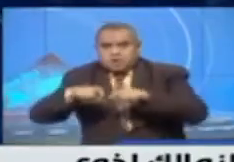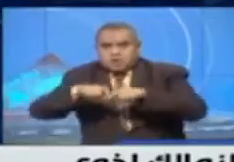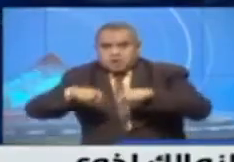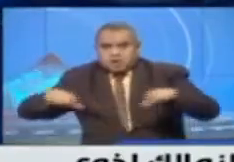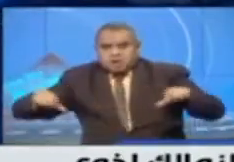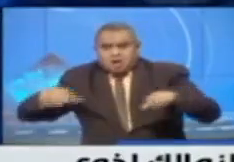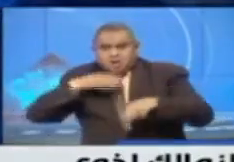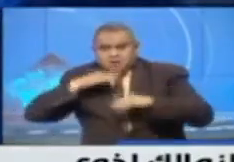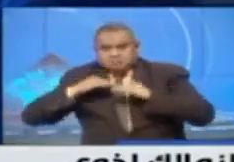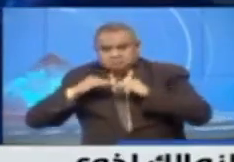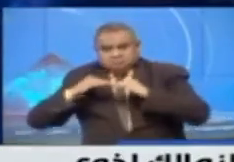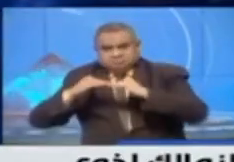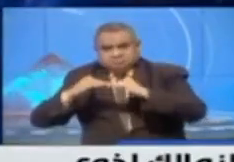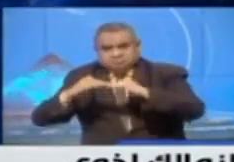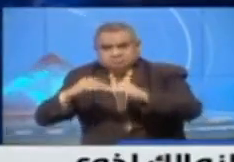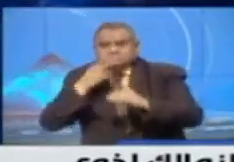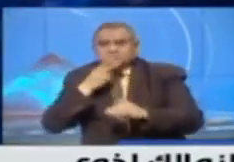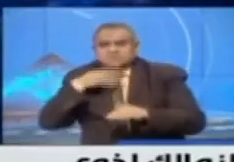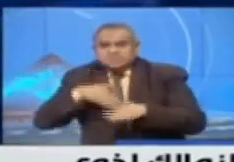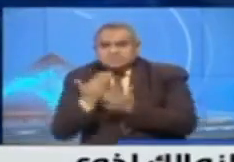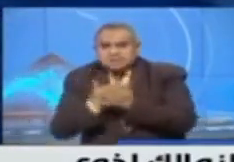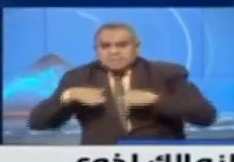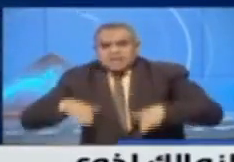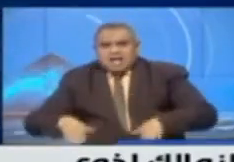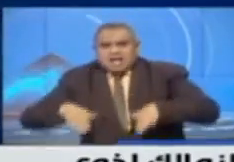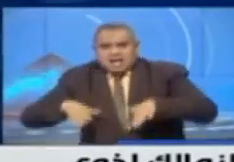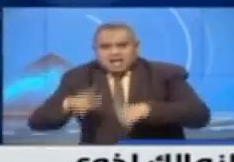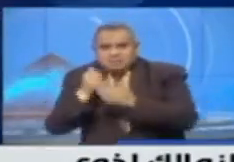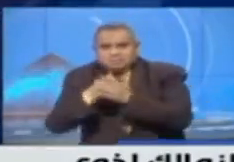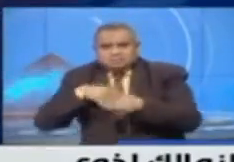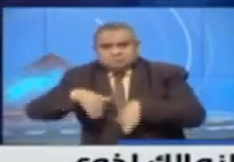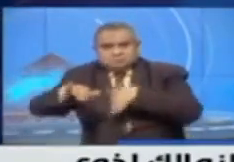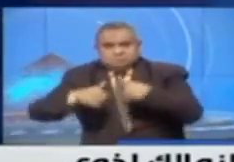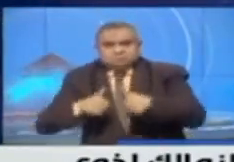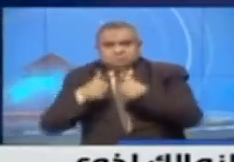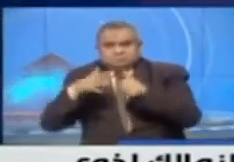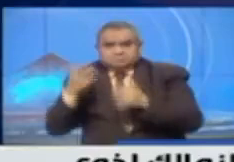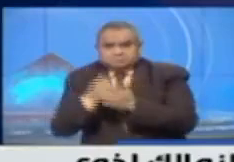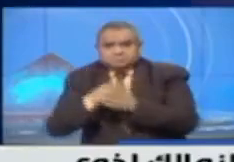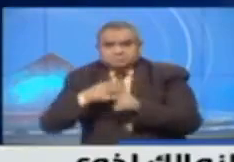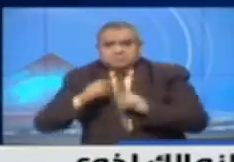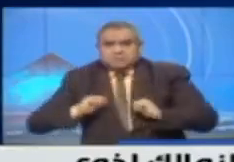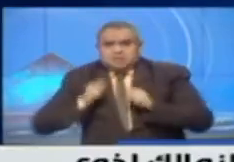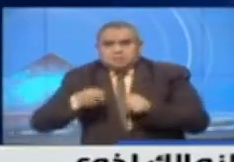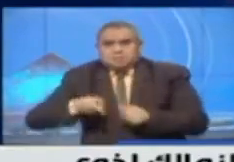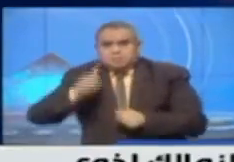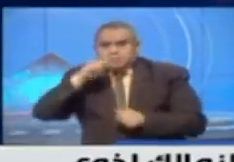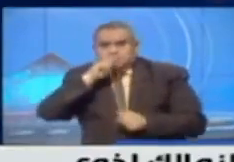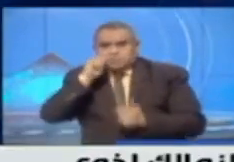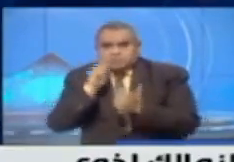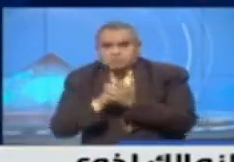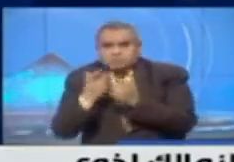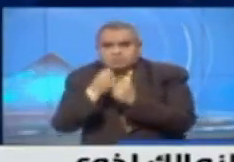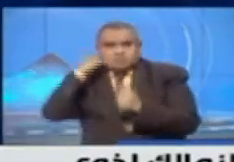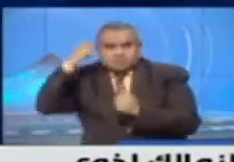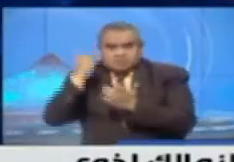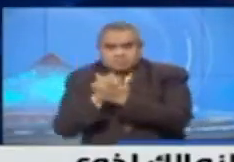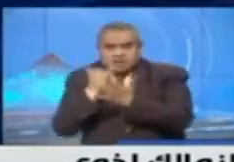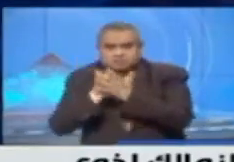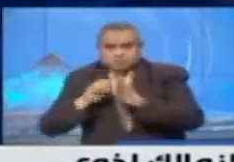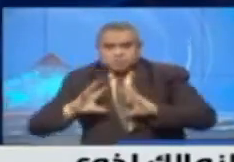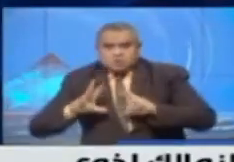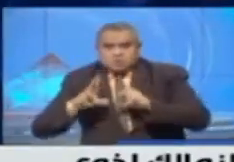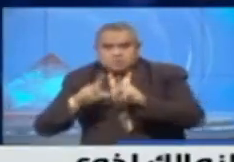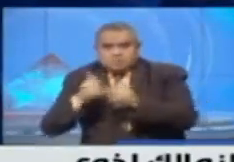القاهرة للأشخاص من ذوي الاحتياجات الخاصة ومتحدي الإعاقة، وذلك استكمالا للمبادرة التي تتبناها وزارة التنمية